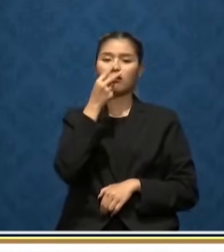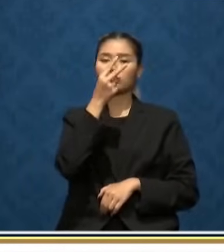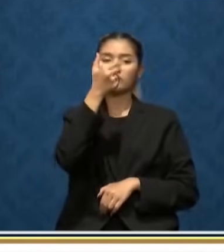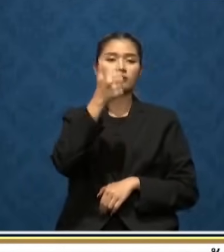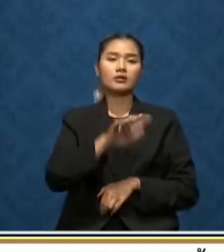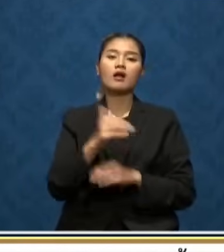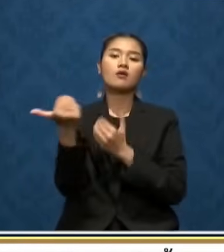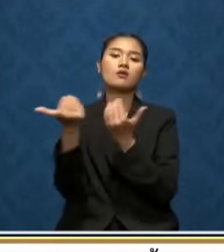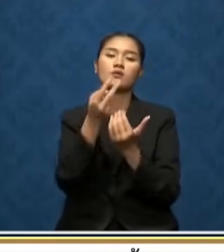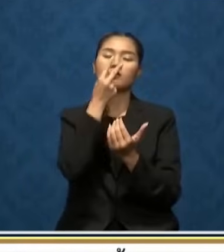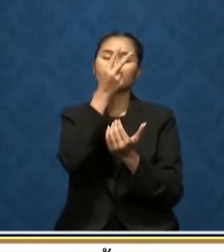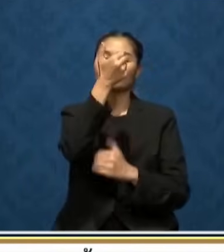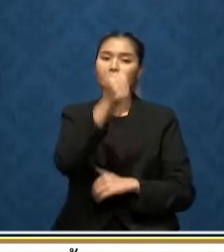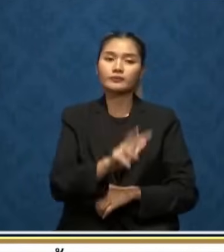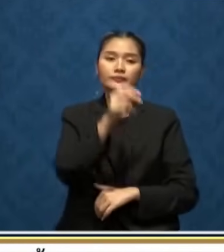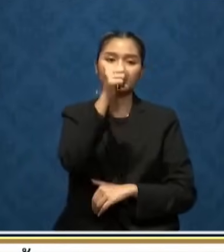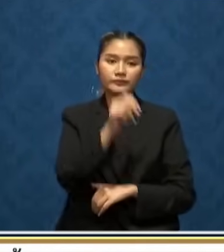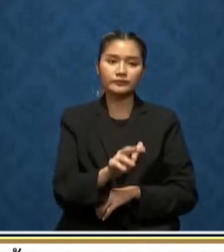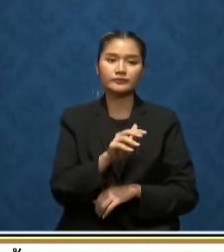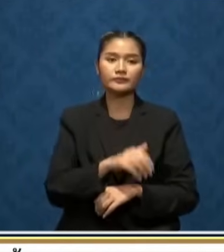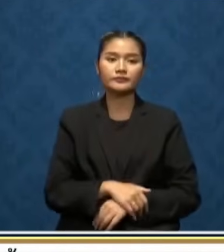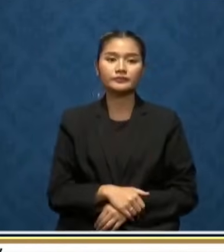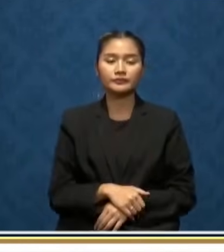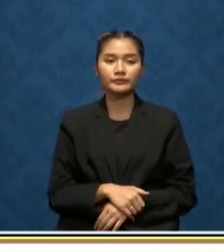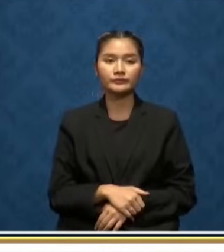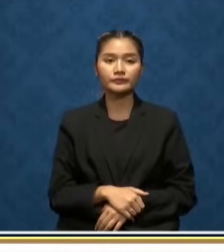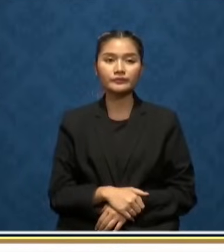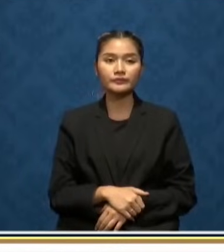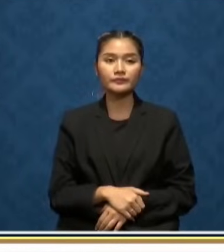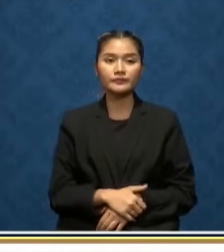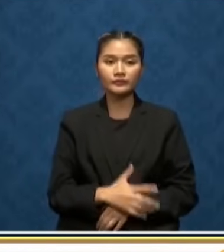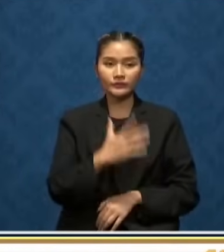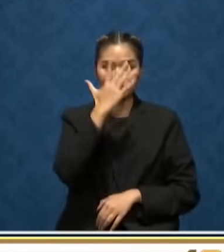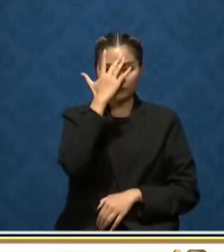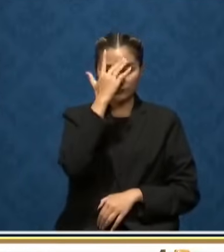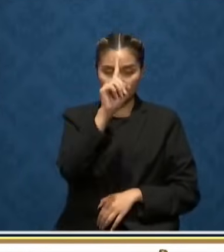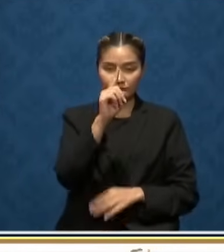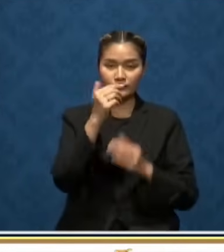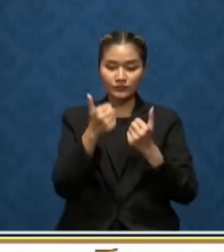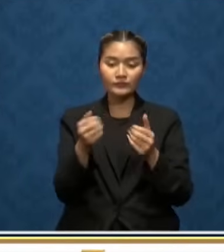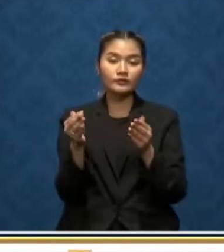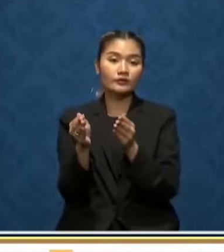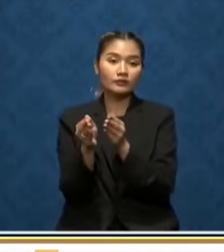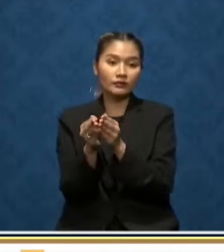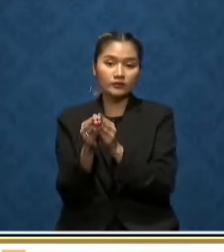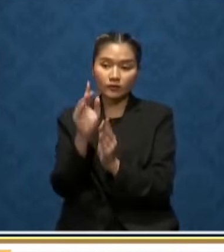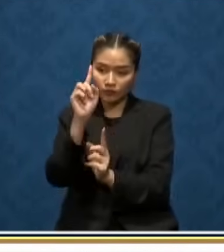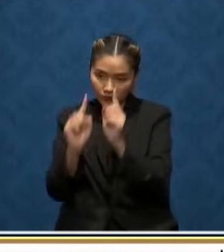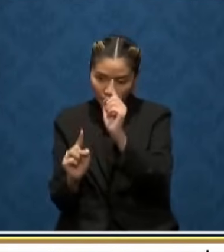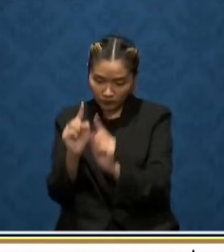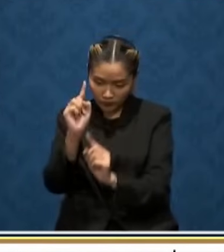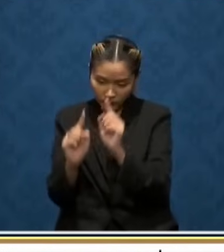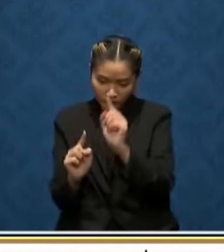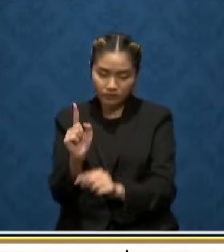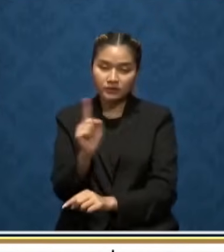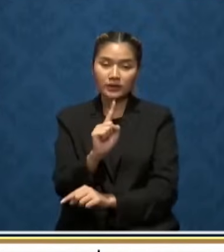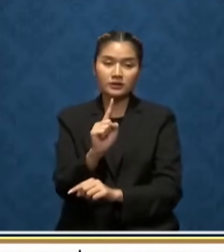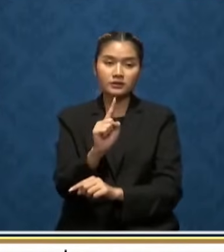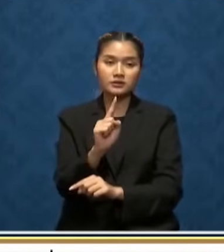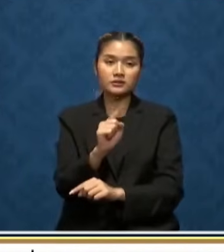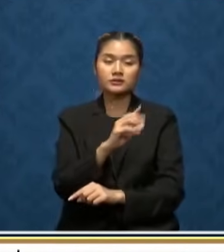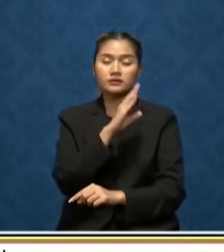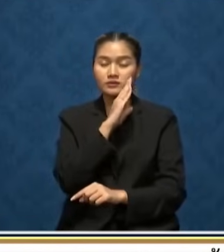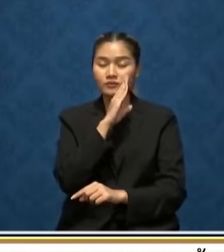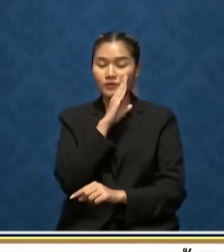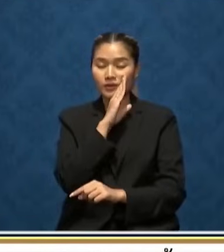หรือลูกก็ไม่ได้ดูเพราะฉะนั้นการวัดแบบนี้ เป็นการวัดที่ในทางสถิ